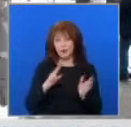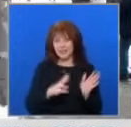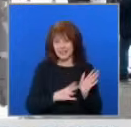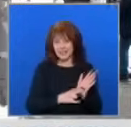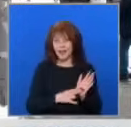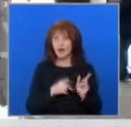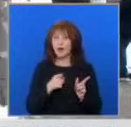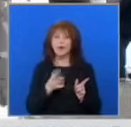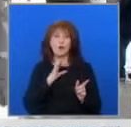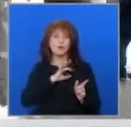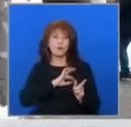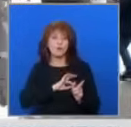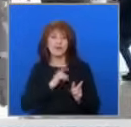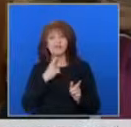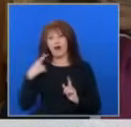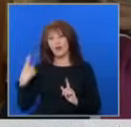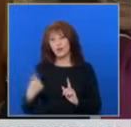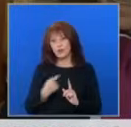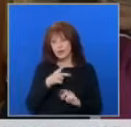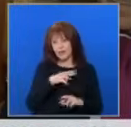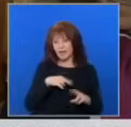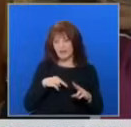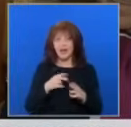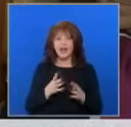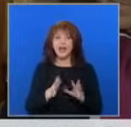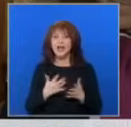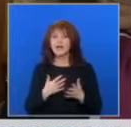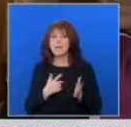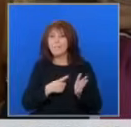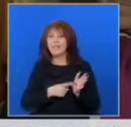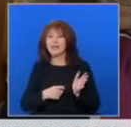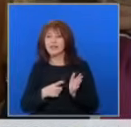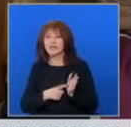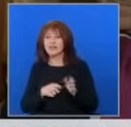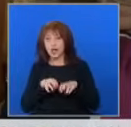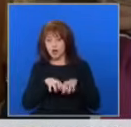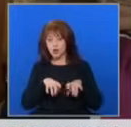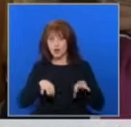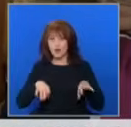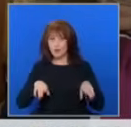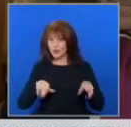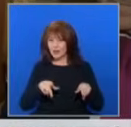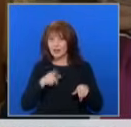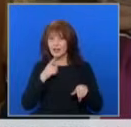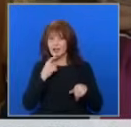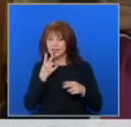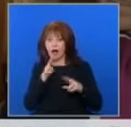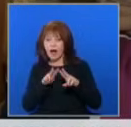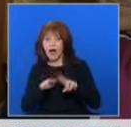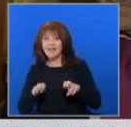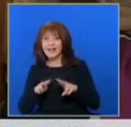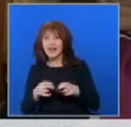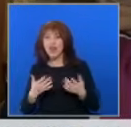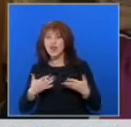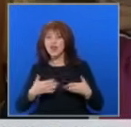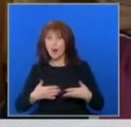автомобил, получава при годишния технически преглед. Има предизвикателства, че софтуерът, който отговаря за анализирането на номерата